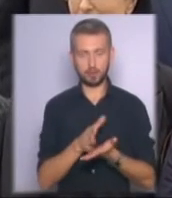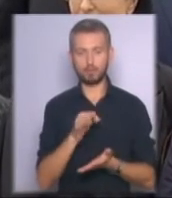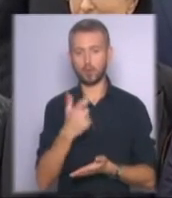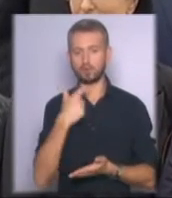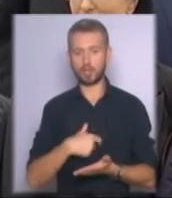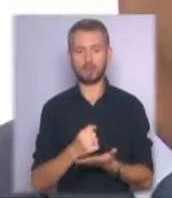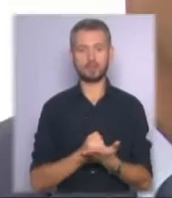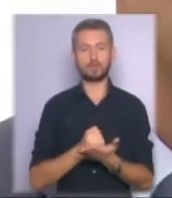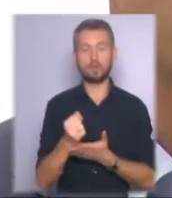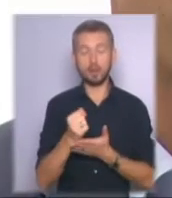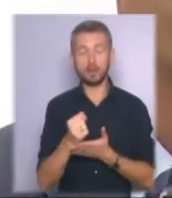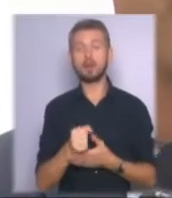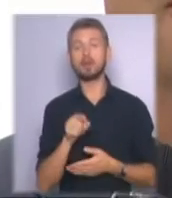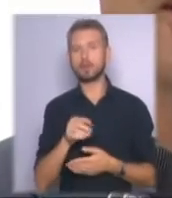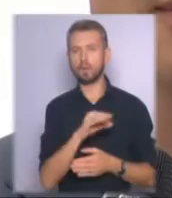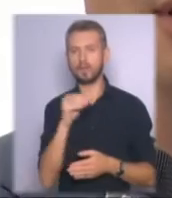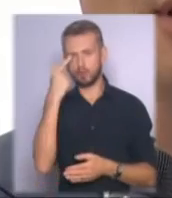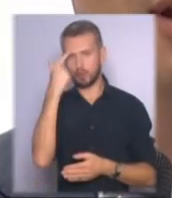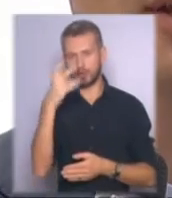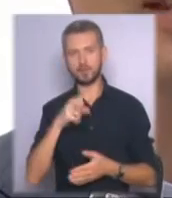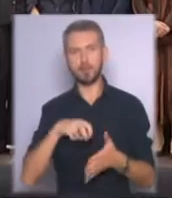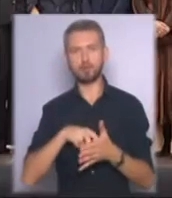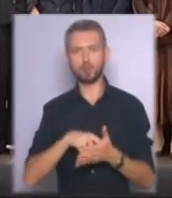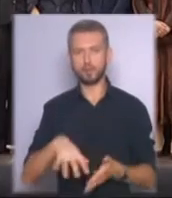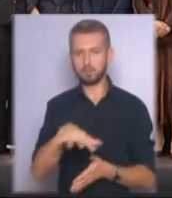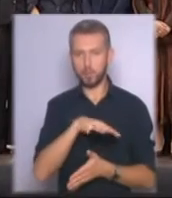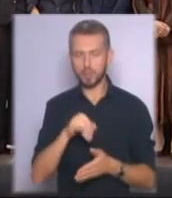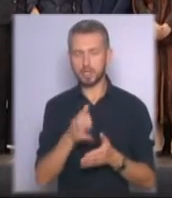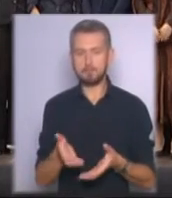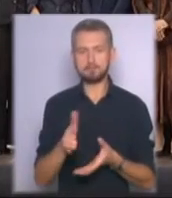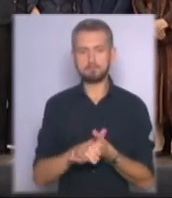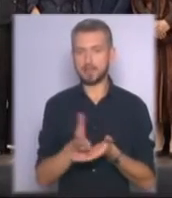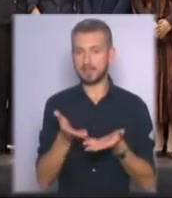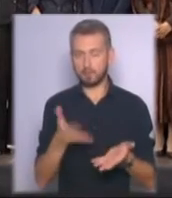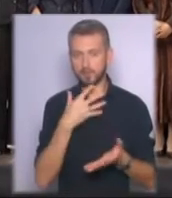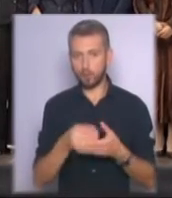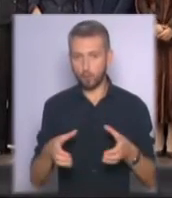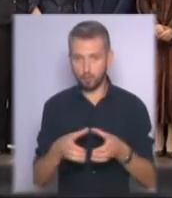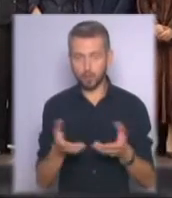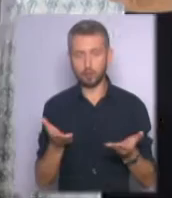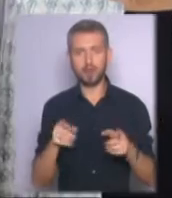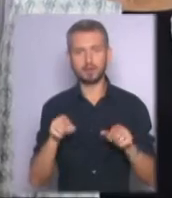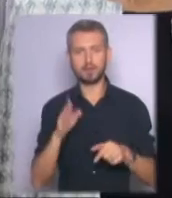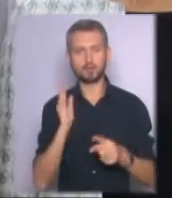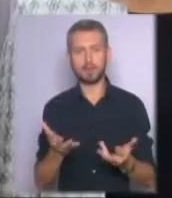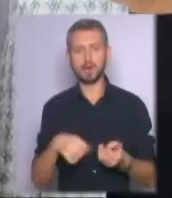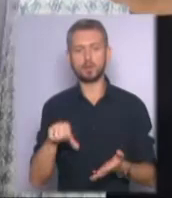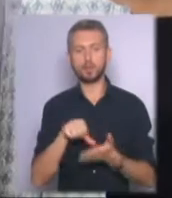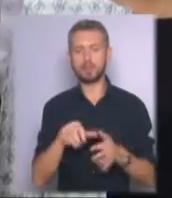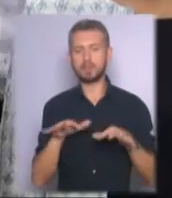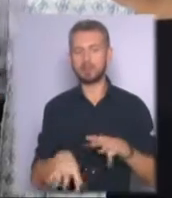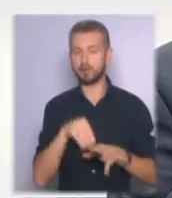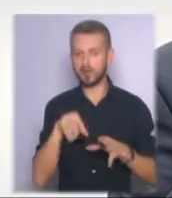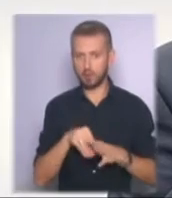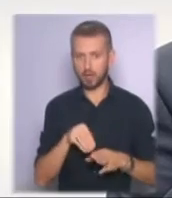об'єднаної поліцели «Удар Солідарність» офіційно заявив на Поштовій площі та представив киянам свою команду, яка теж братиме участь у місцевих виборах. Ми взяли на